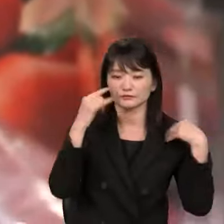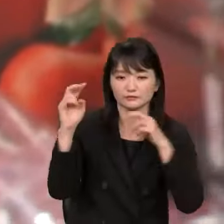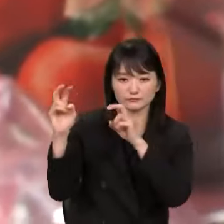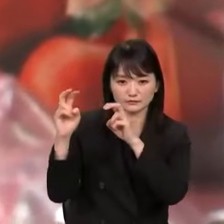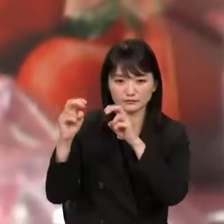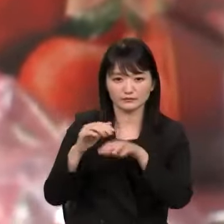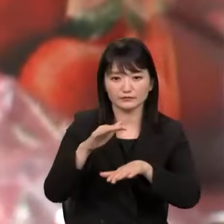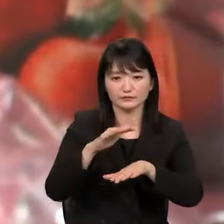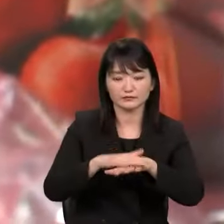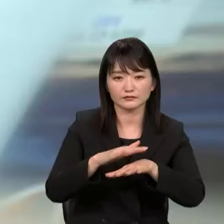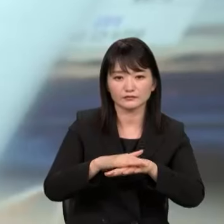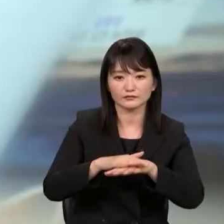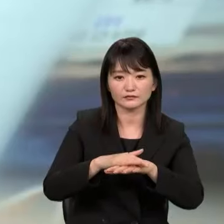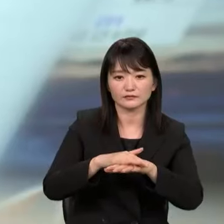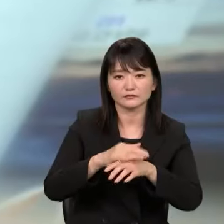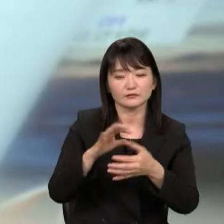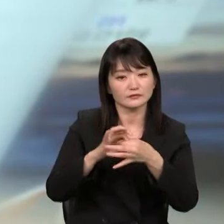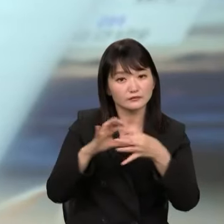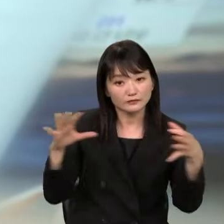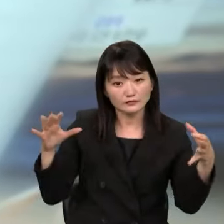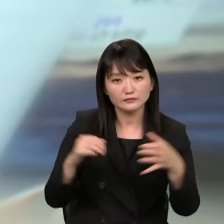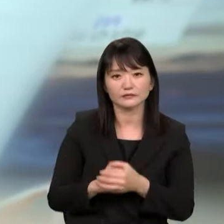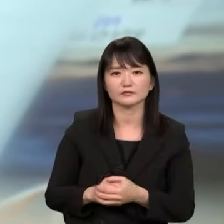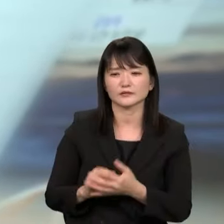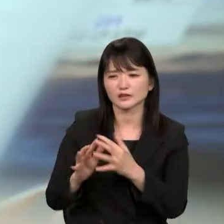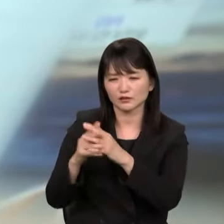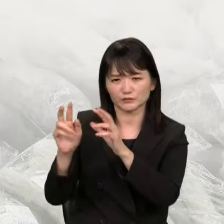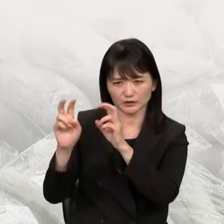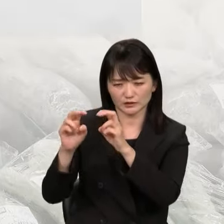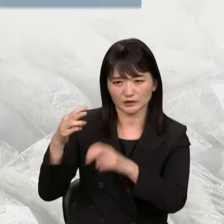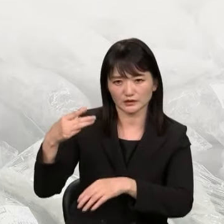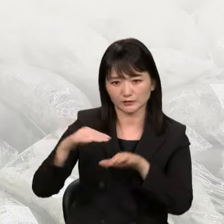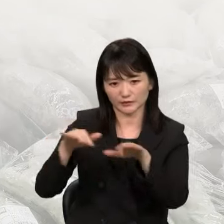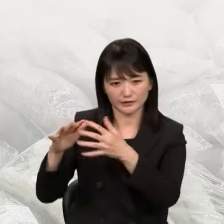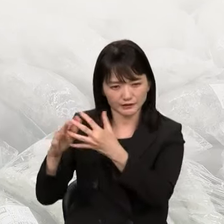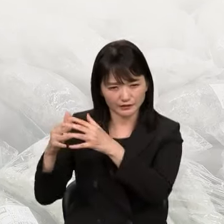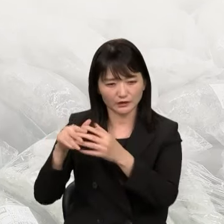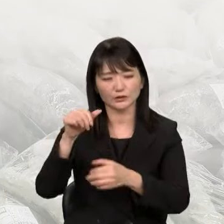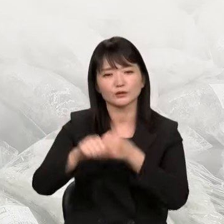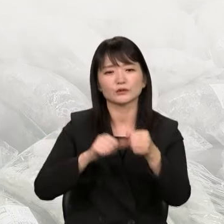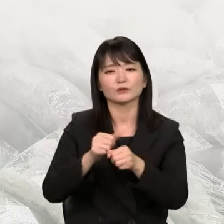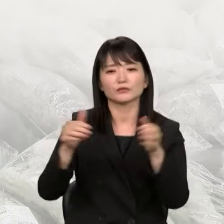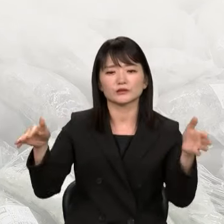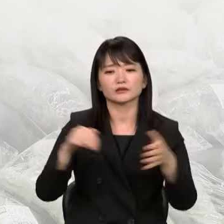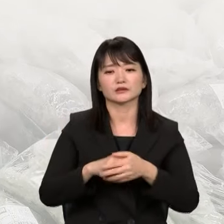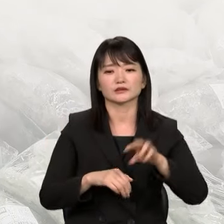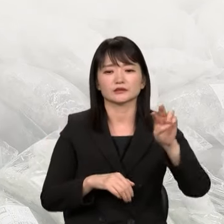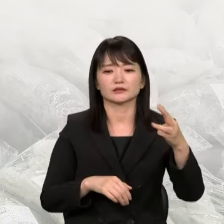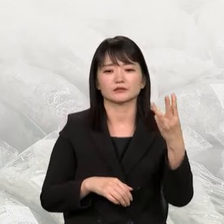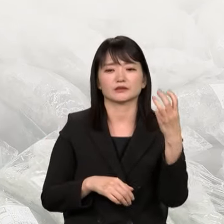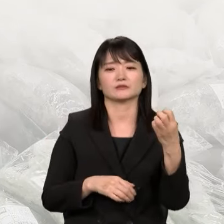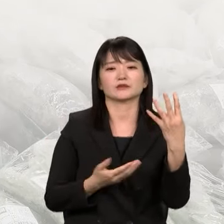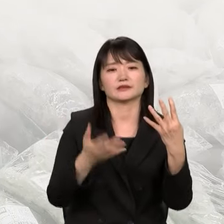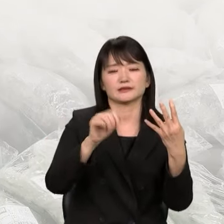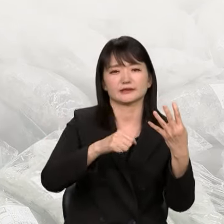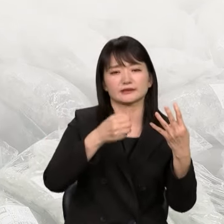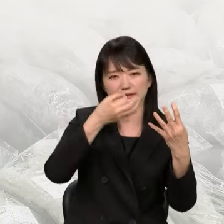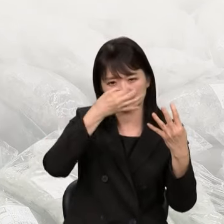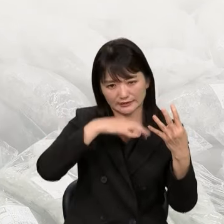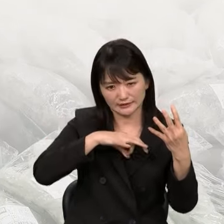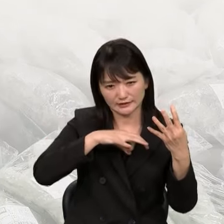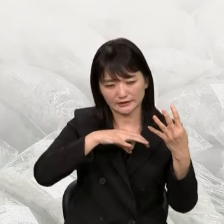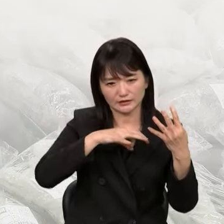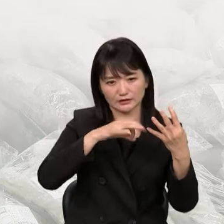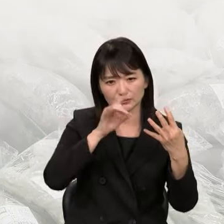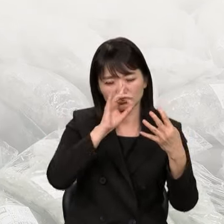농산물과 전혀 무관한 건설업체 태평양 개발입니다. 최근 5년 동안 334억 원의 단기 순이익을 올린